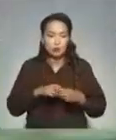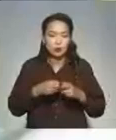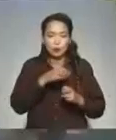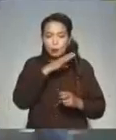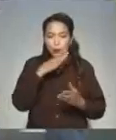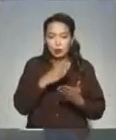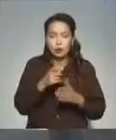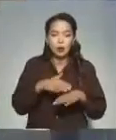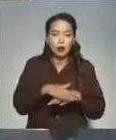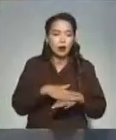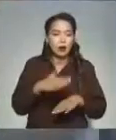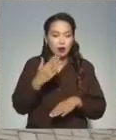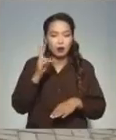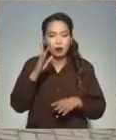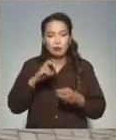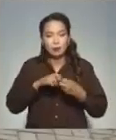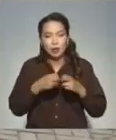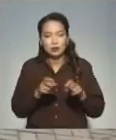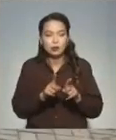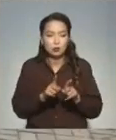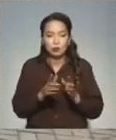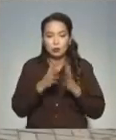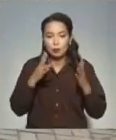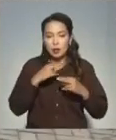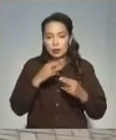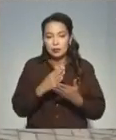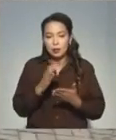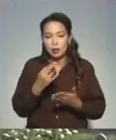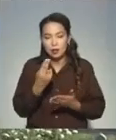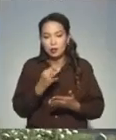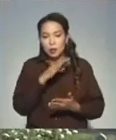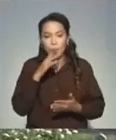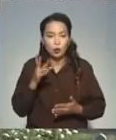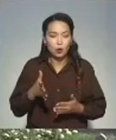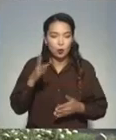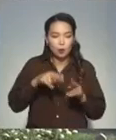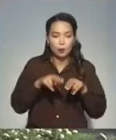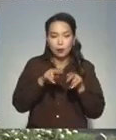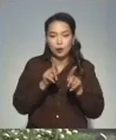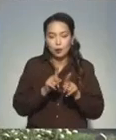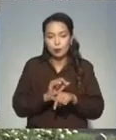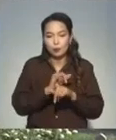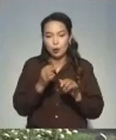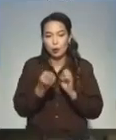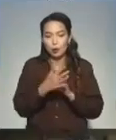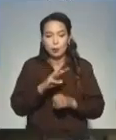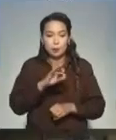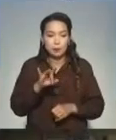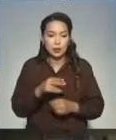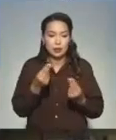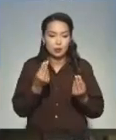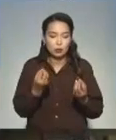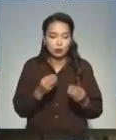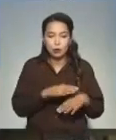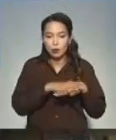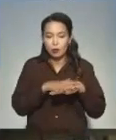Халық қалаулыларының тұрғын үй мәселесінде де ықпалы басым. Былтыр әлеуметтік және көпқабатты үйлердің санын арттыру бағытында 15 миллиард теңге қаржы қосымша